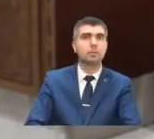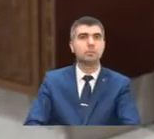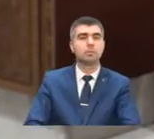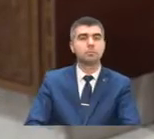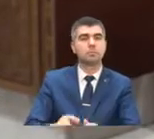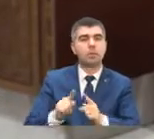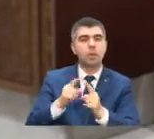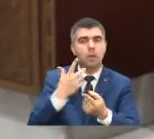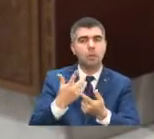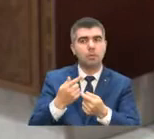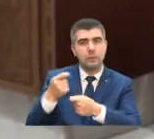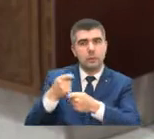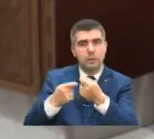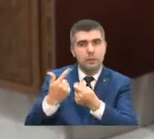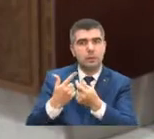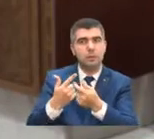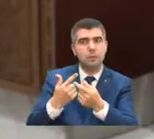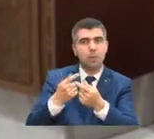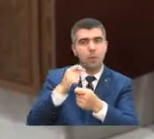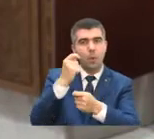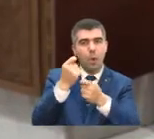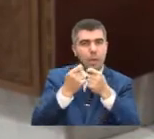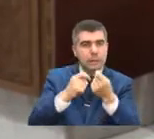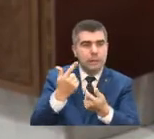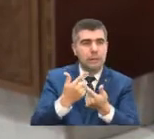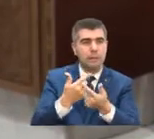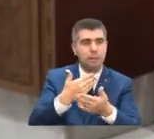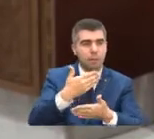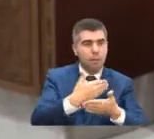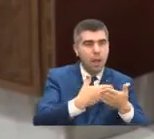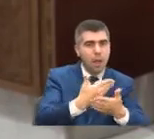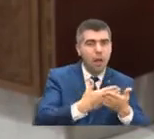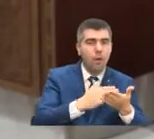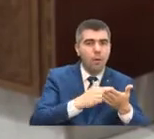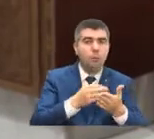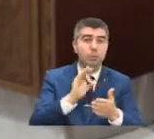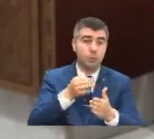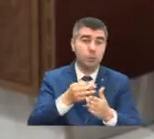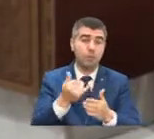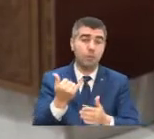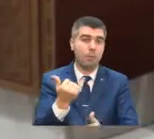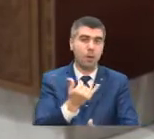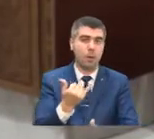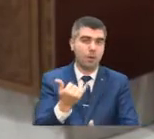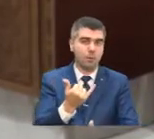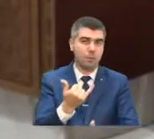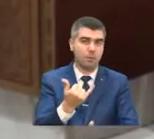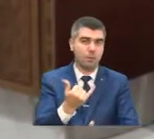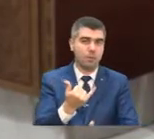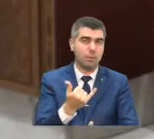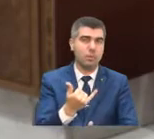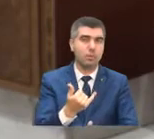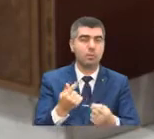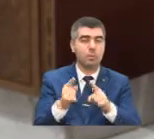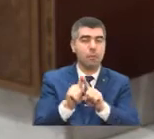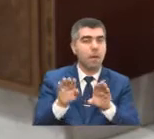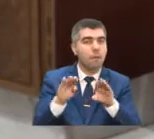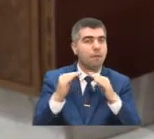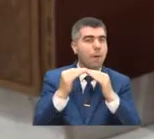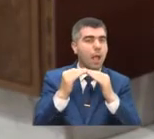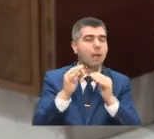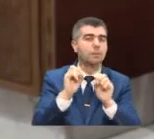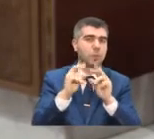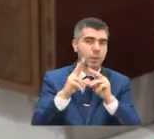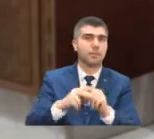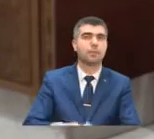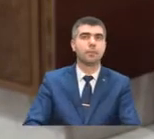اقتصادية معمارية بيئية إلى غير ذلك. هذه جوج المبادئ كل واحدة على حدة ممكن نكون متفقين عليها. على